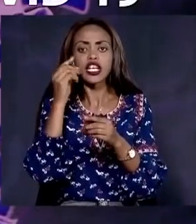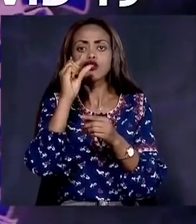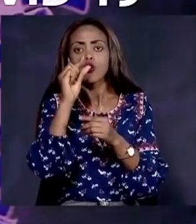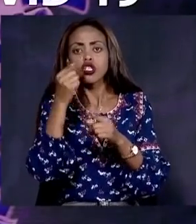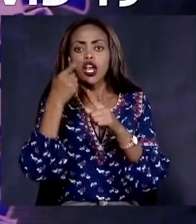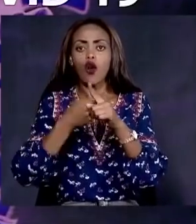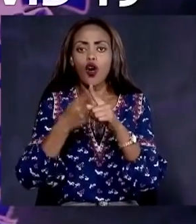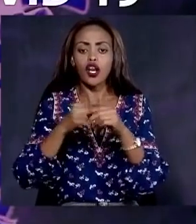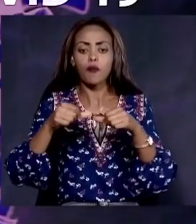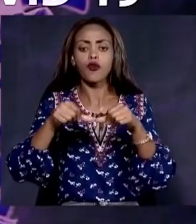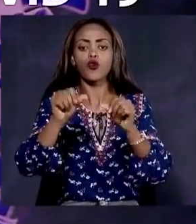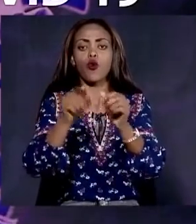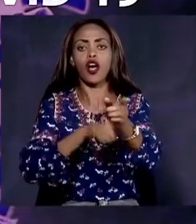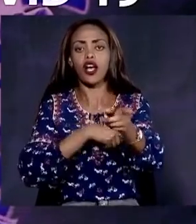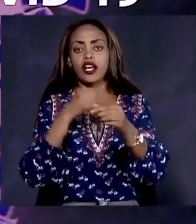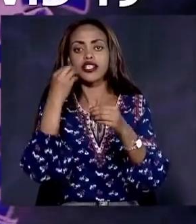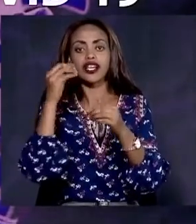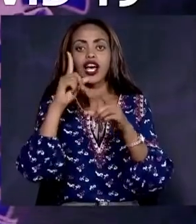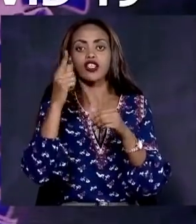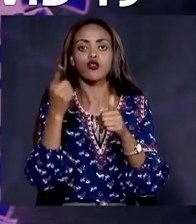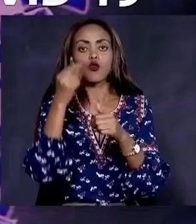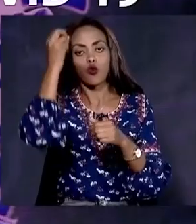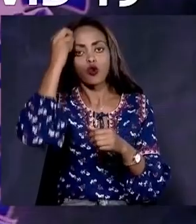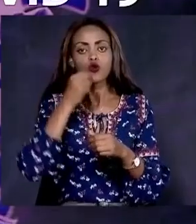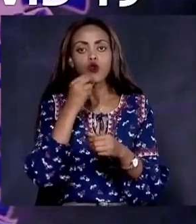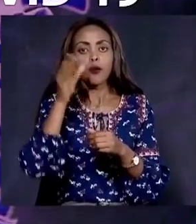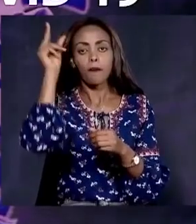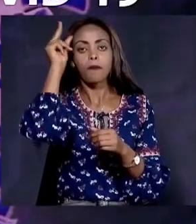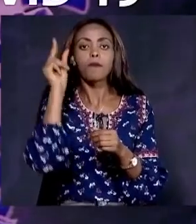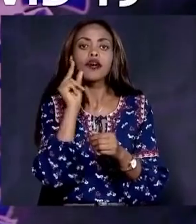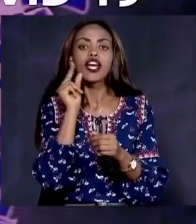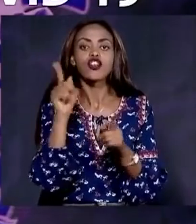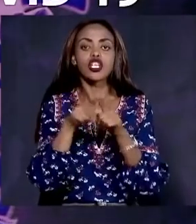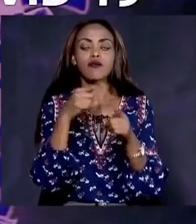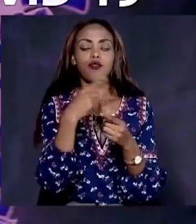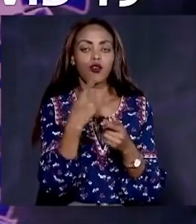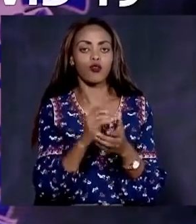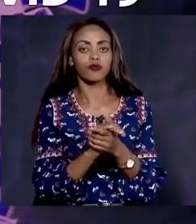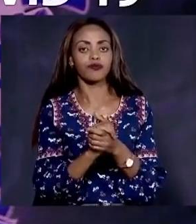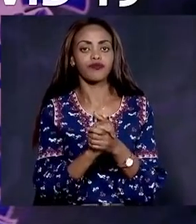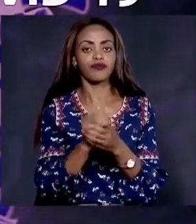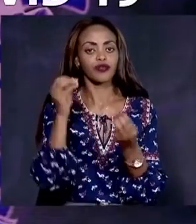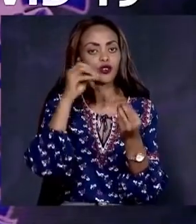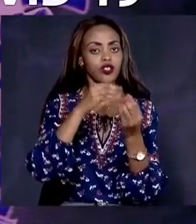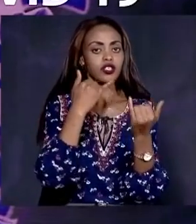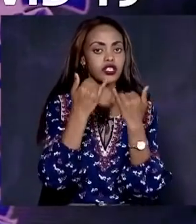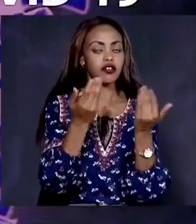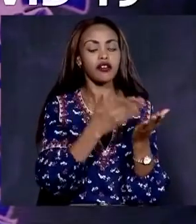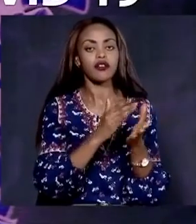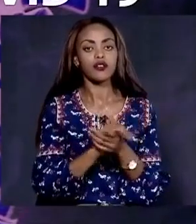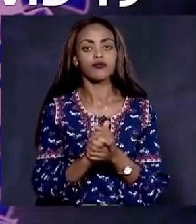ንዝተወሰነ ወርሕ ምንዋሕ ክፍሊት ገዛ ክራይ ካብ ዝገበራ ሓንቲ ወይዘሮ በላይነሽ ሃይለ ስላሴ እየን። መሳርሕትና መብራት ንጉስ ምስ ተወካሊን ፃኒሕት